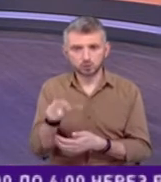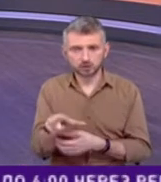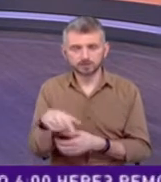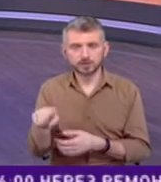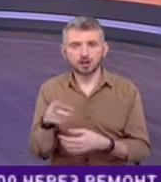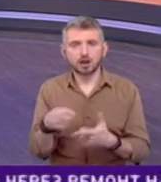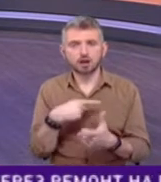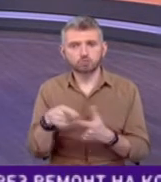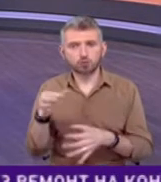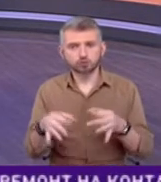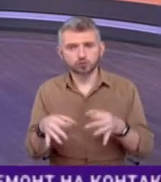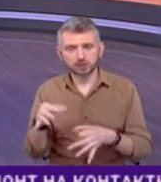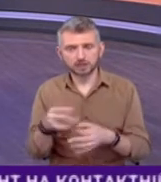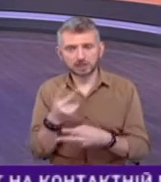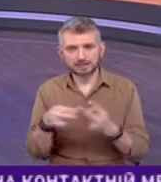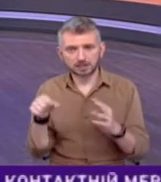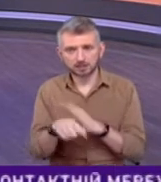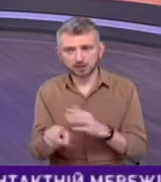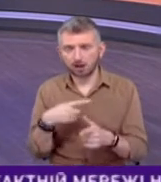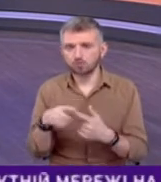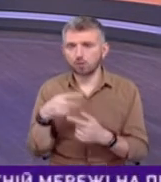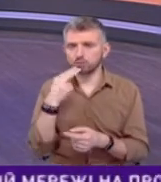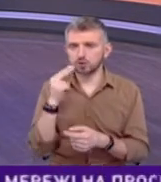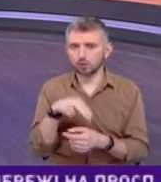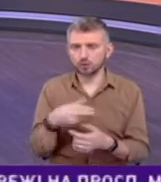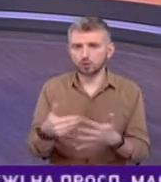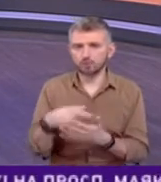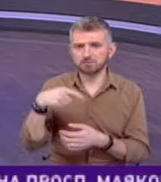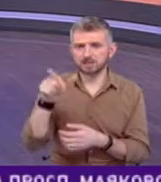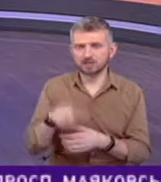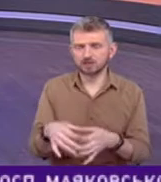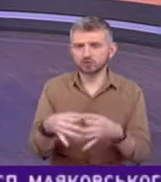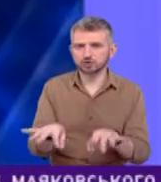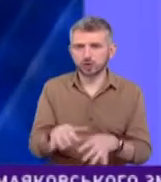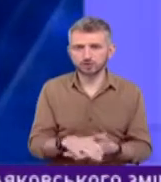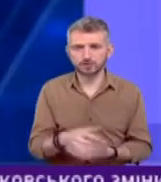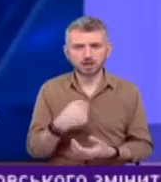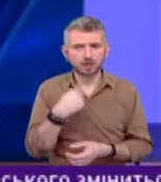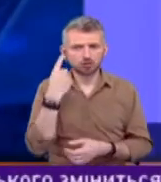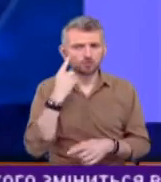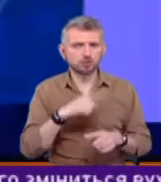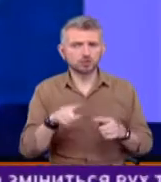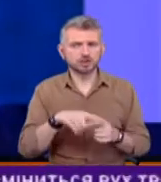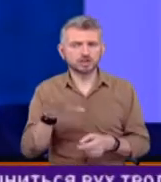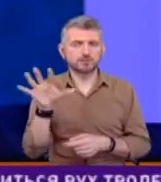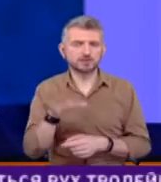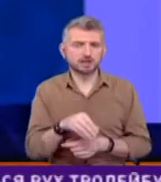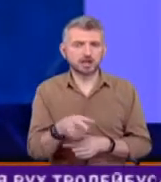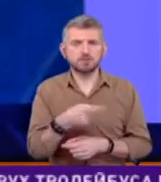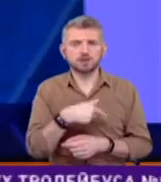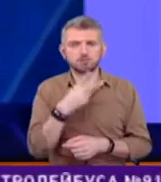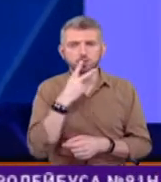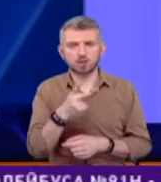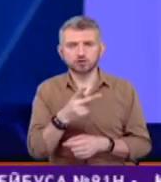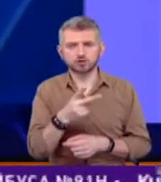або судити і садити, або підозра, новий президент відпускають. Я думаю, скоріше за все, ми